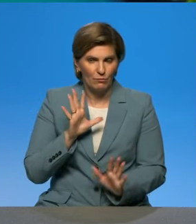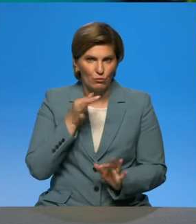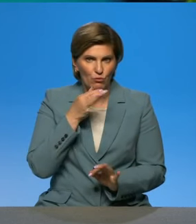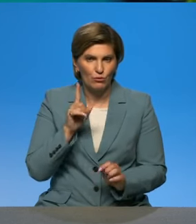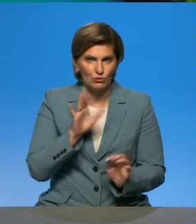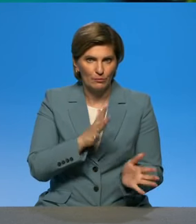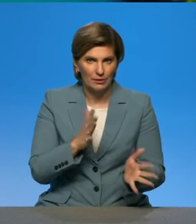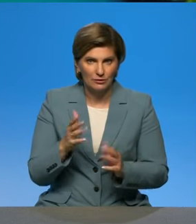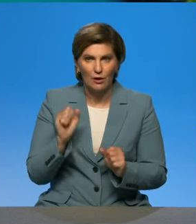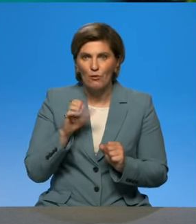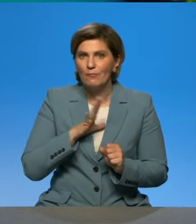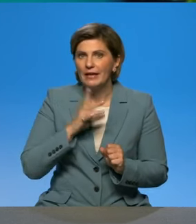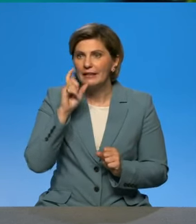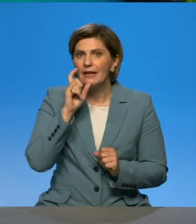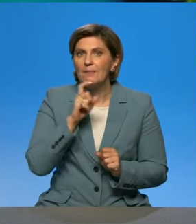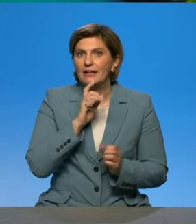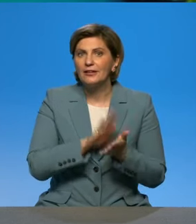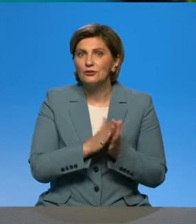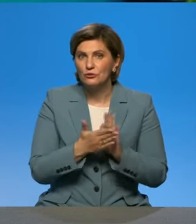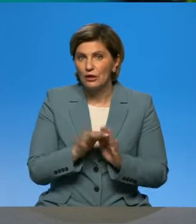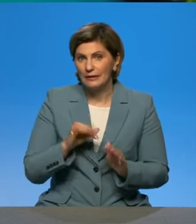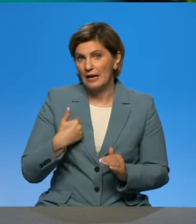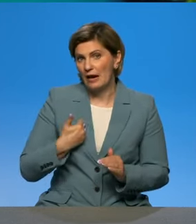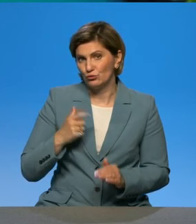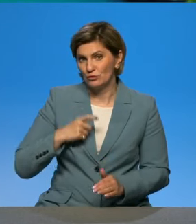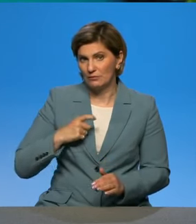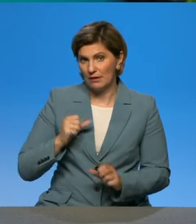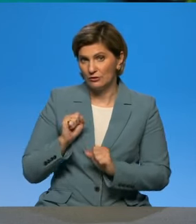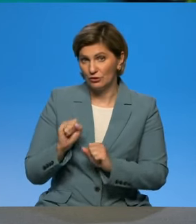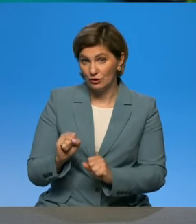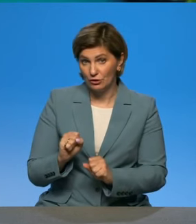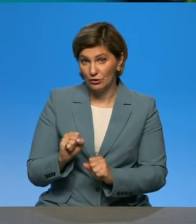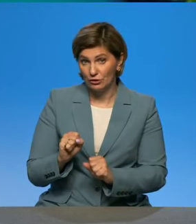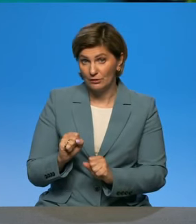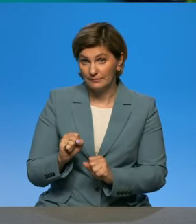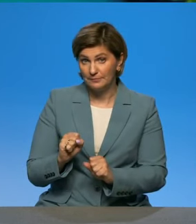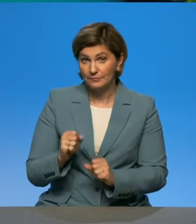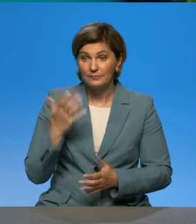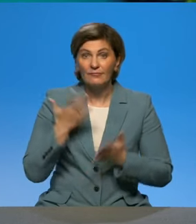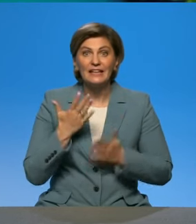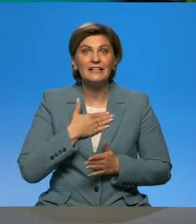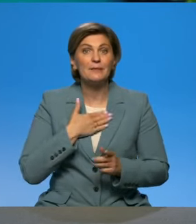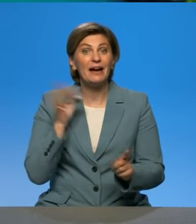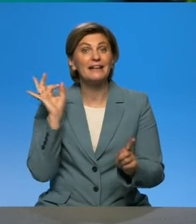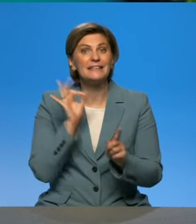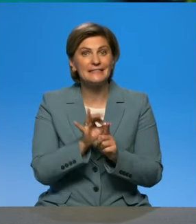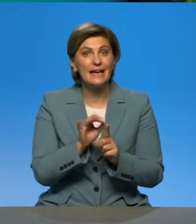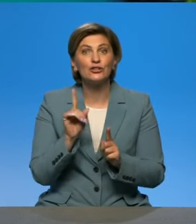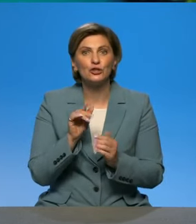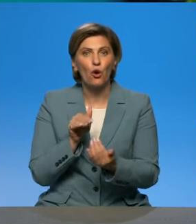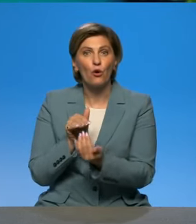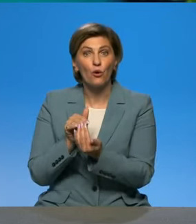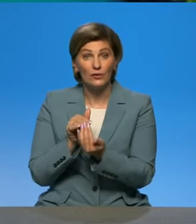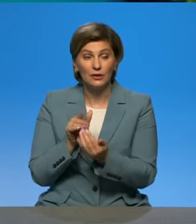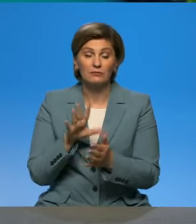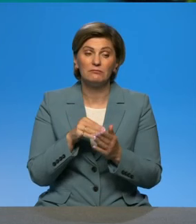оказаться в непонятной ситуации для себя и захочу защитить себя. И действительно, если моя цель войти в контакт, то я должен его отложить.